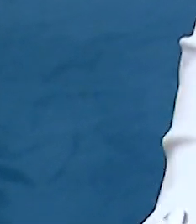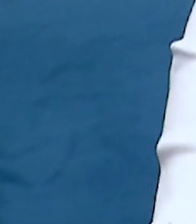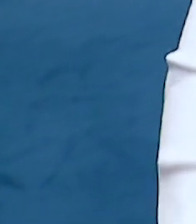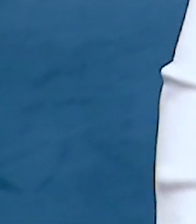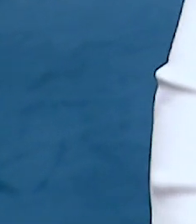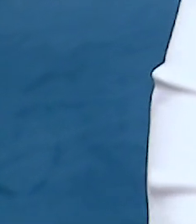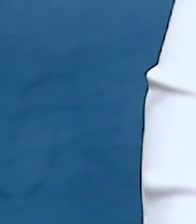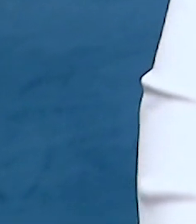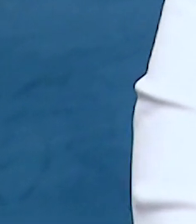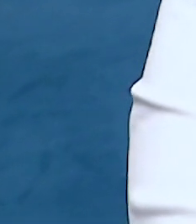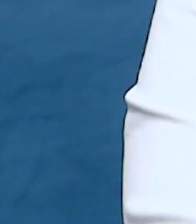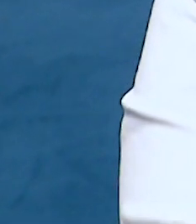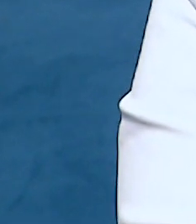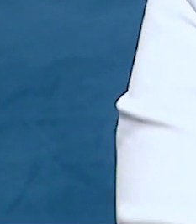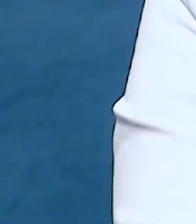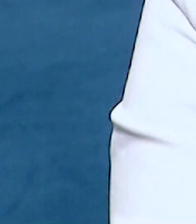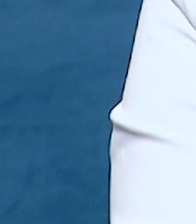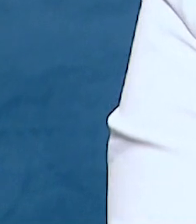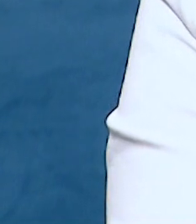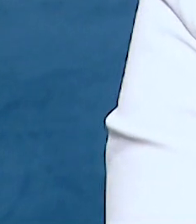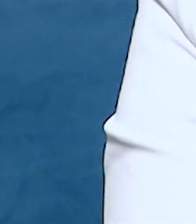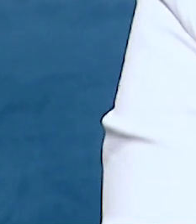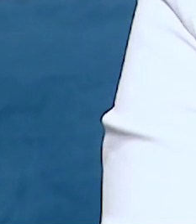ترتيب منا